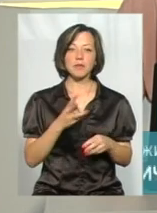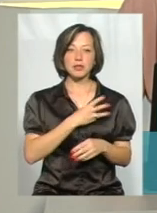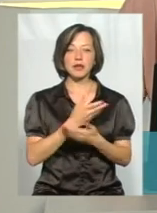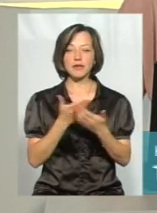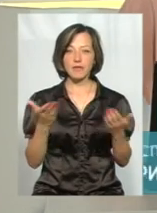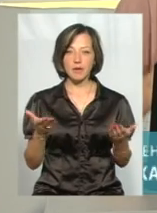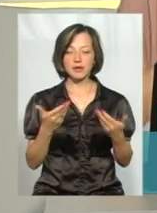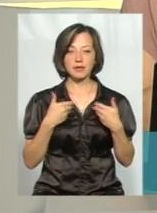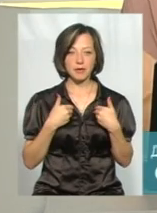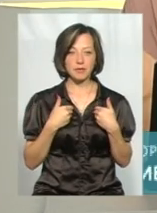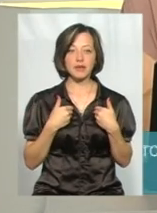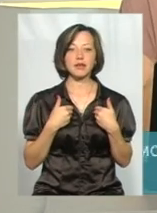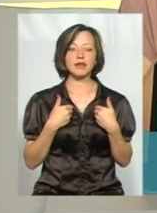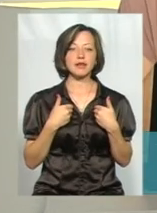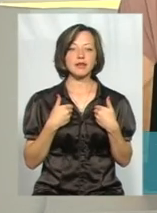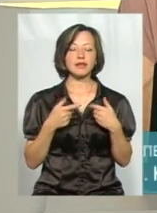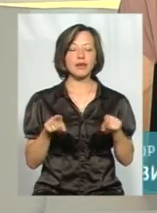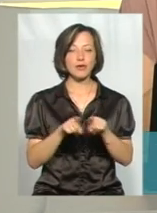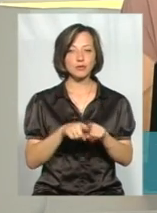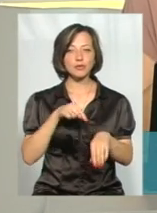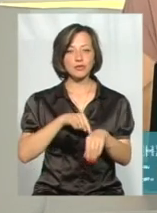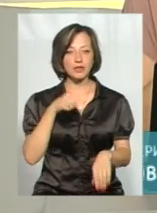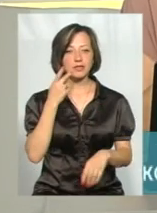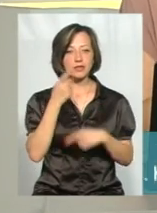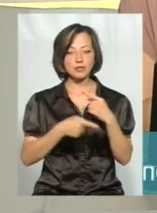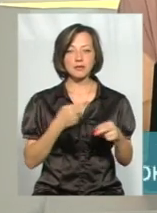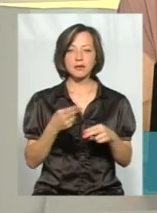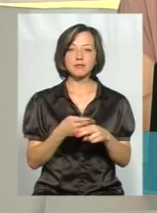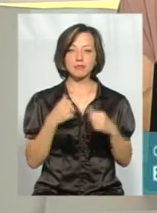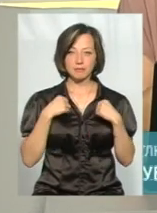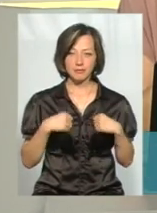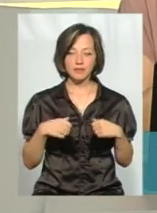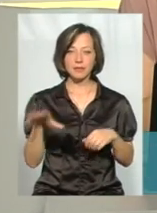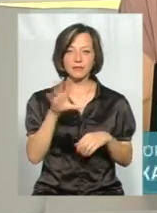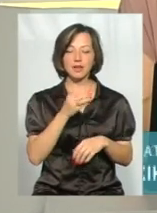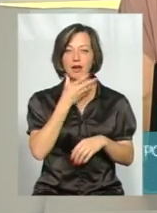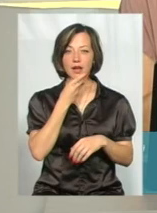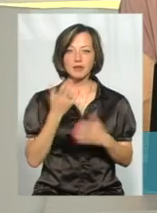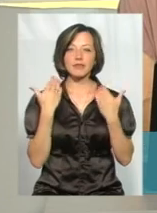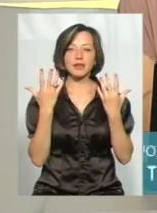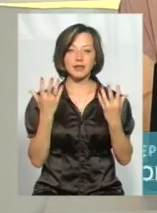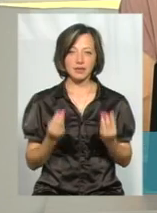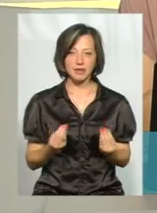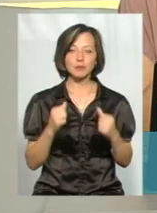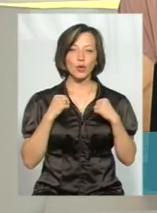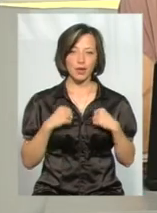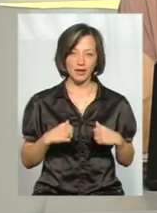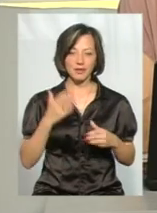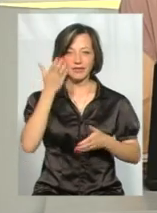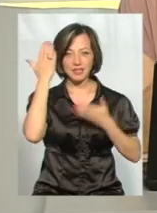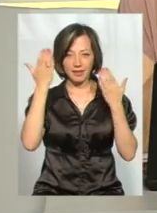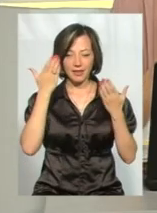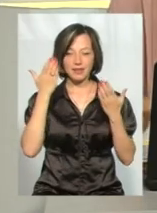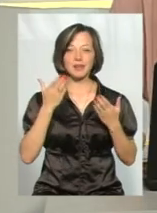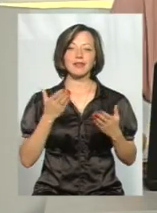усім і вам, і нам, вам, шановні глядачі, також почуватися завжди у безпеці. Усіх гарних вихідних, спокійних,